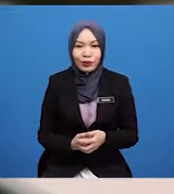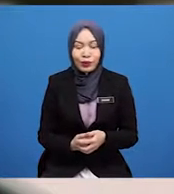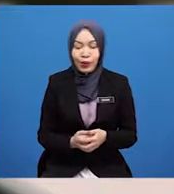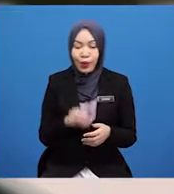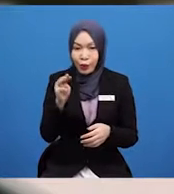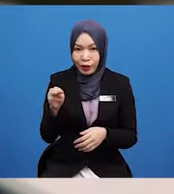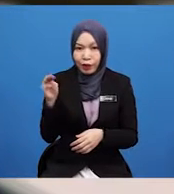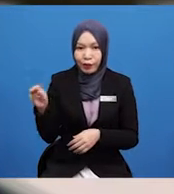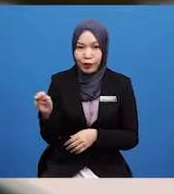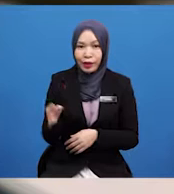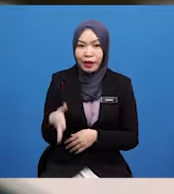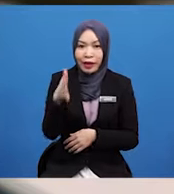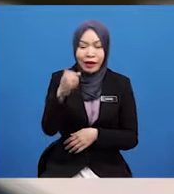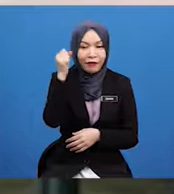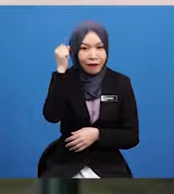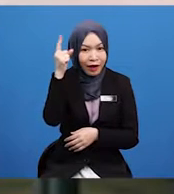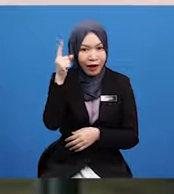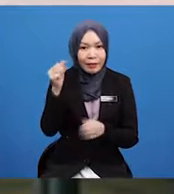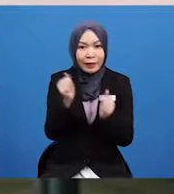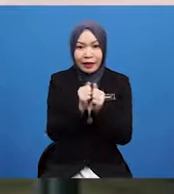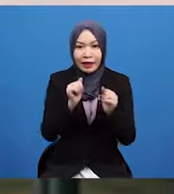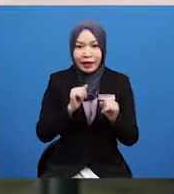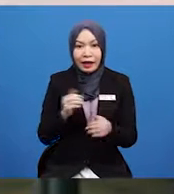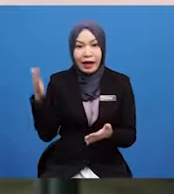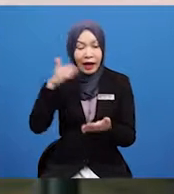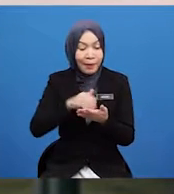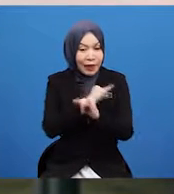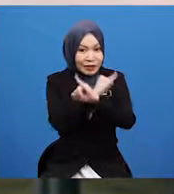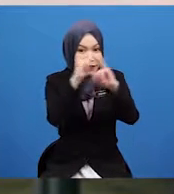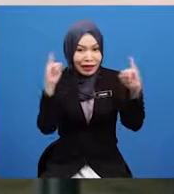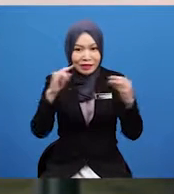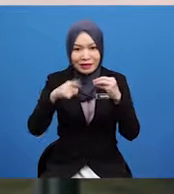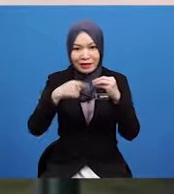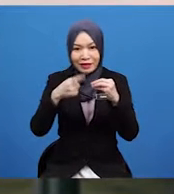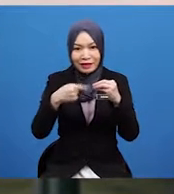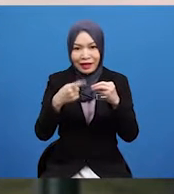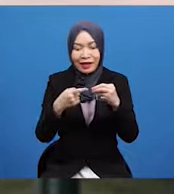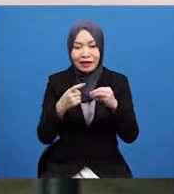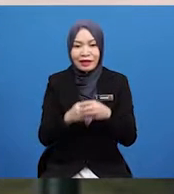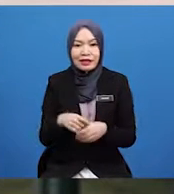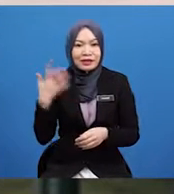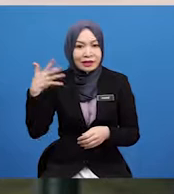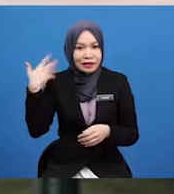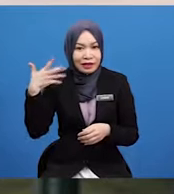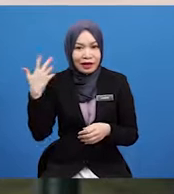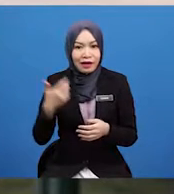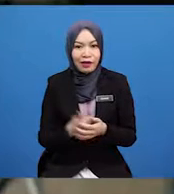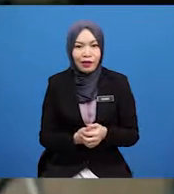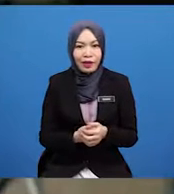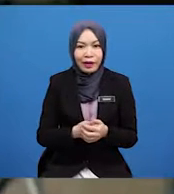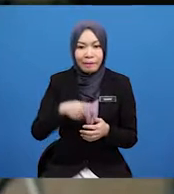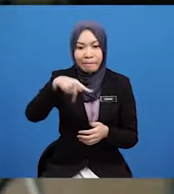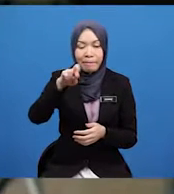akan memahami dengan lebih jelas mengenai zaman prasejarah dengan cara melihat gambar